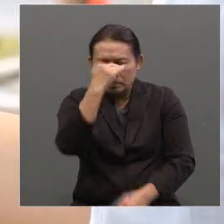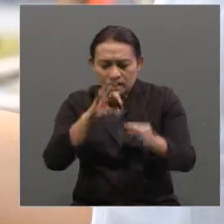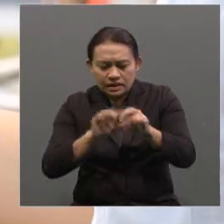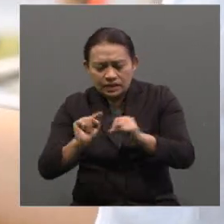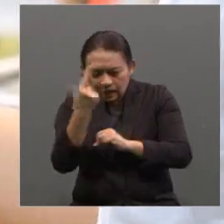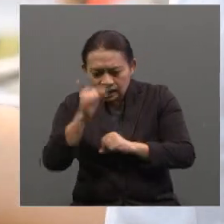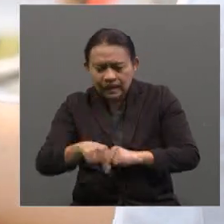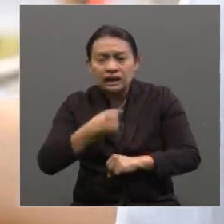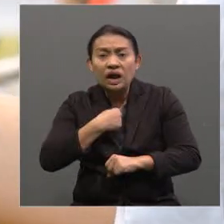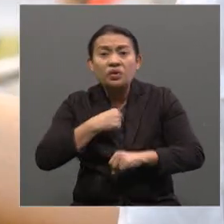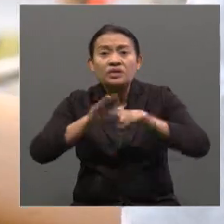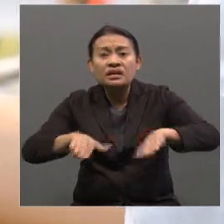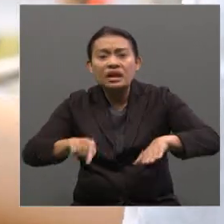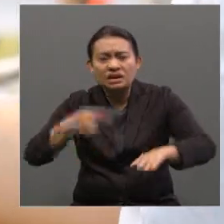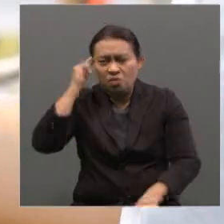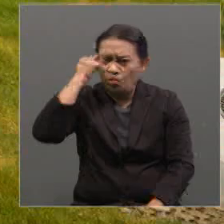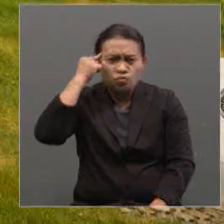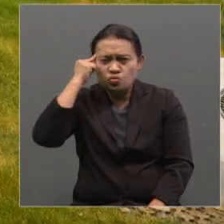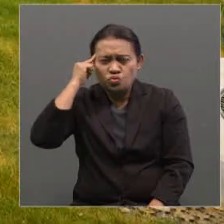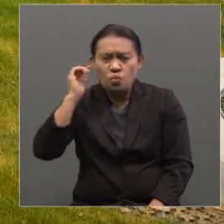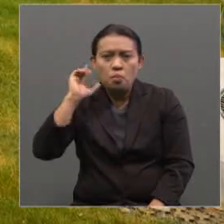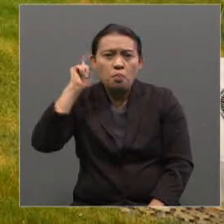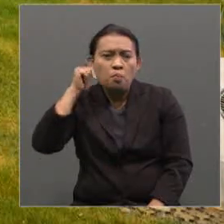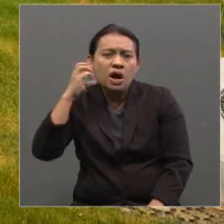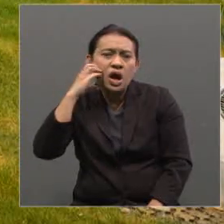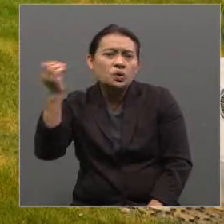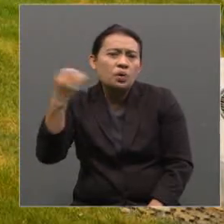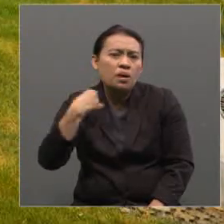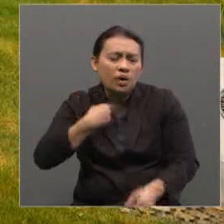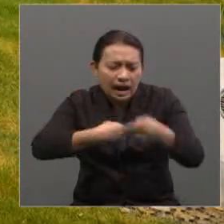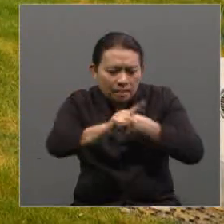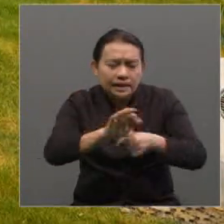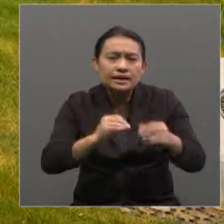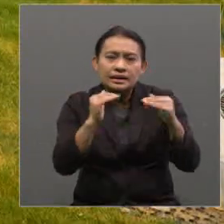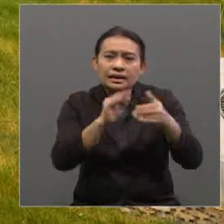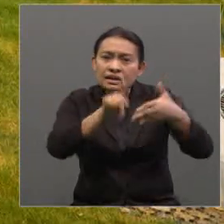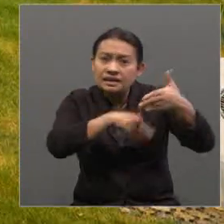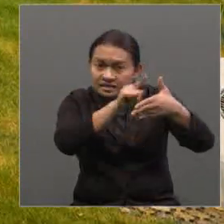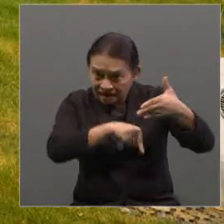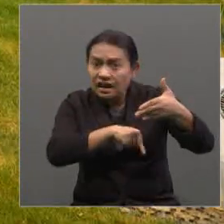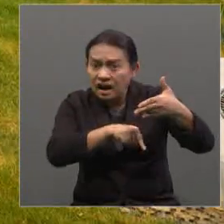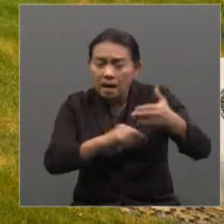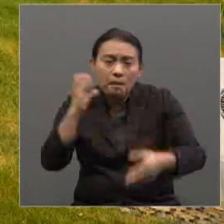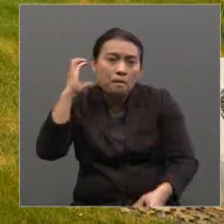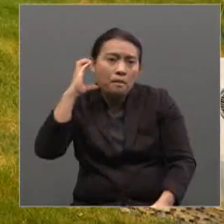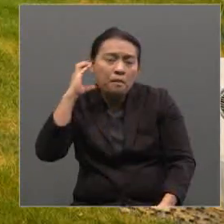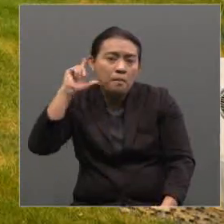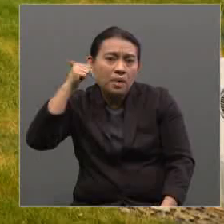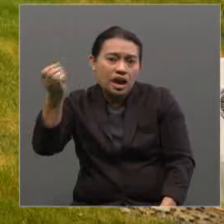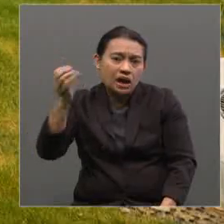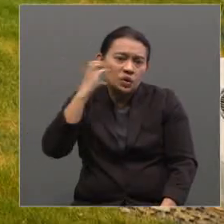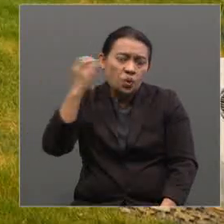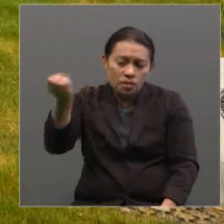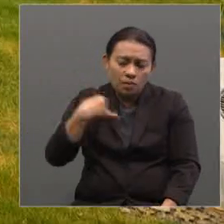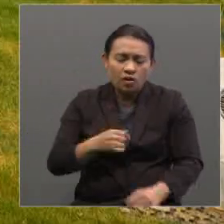คือความที่เรายังเด็กก็คือเราไม่รู้เรื่องก็คือคุณแม่ก็จะโทรมาบอกว่าเนี่ยให้ไปใช้สิทธิ์เลือกตั้งก็แม่ก็บอกว่าถ้าไม่เลือกตั้งก็จะการ